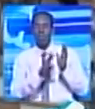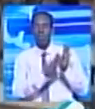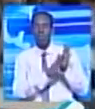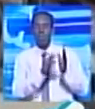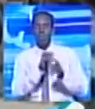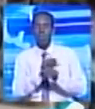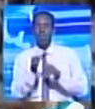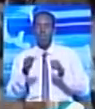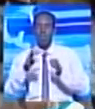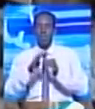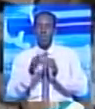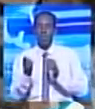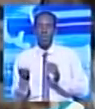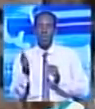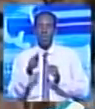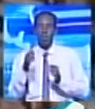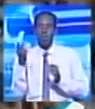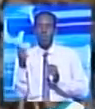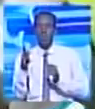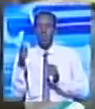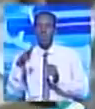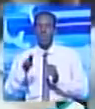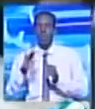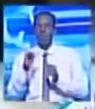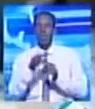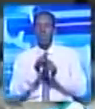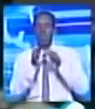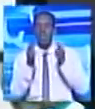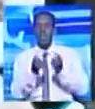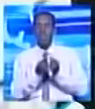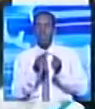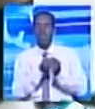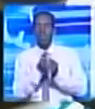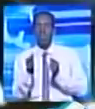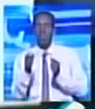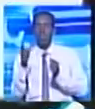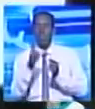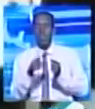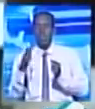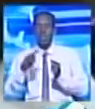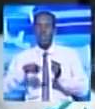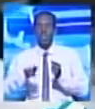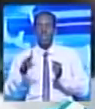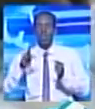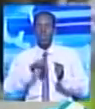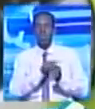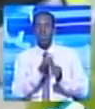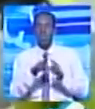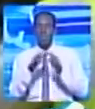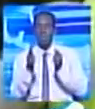en provenance du Yémen, sous le nom de Mohamed Abba Makrama, avec des fausses pièces d'identité attestant sa nationalité